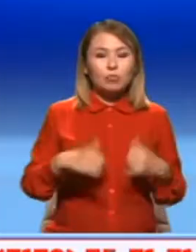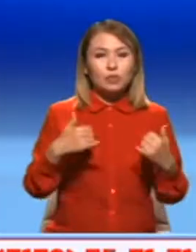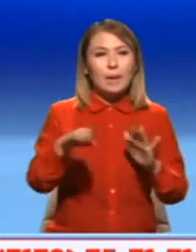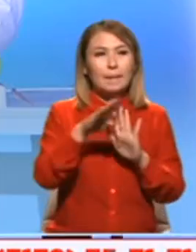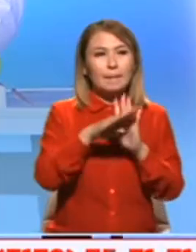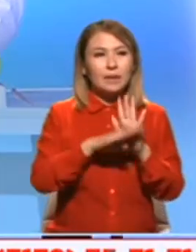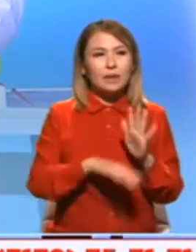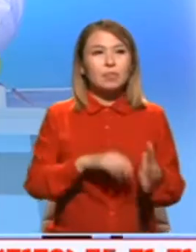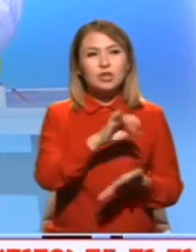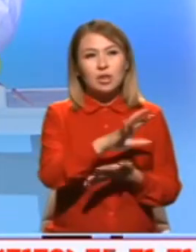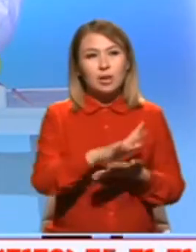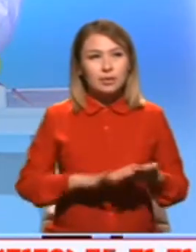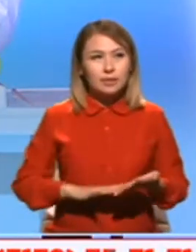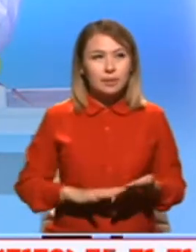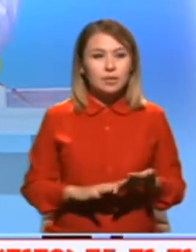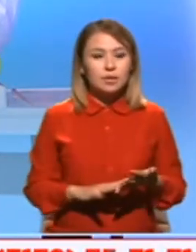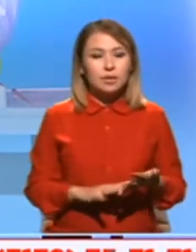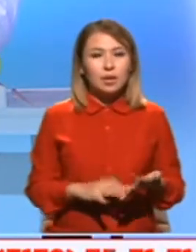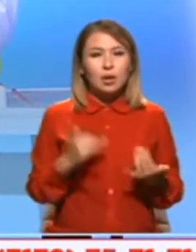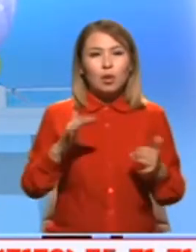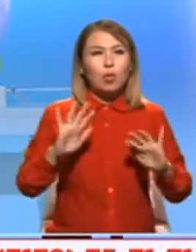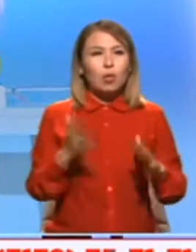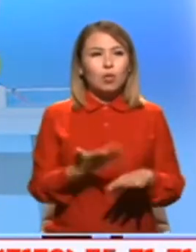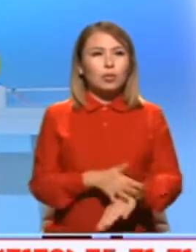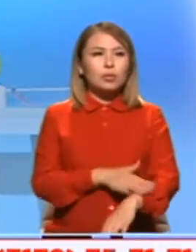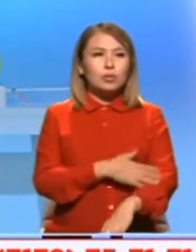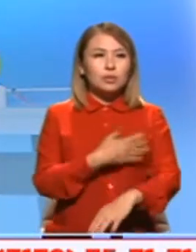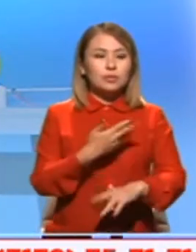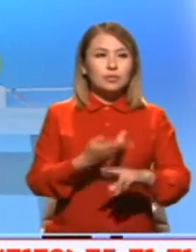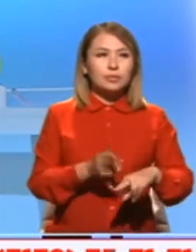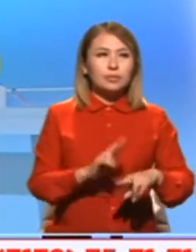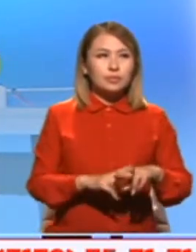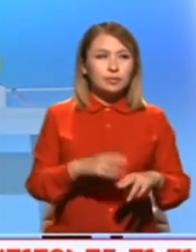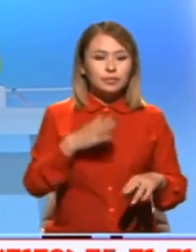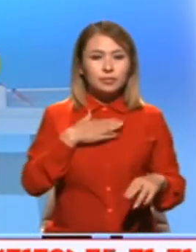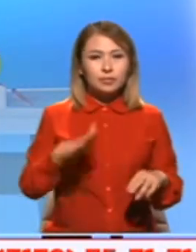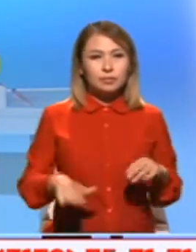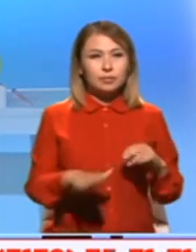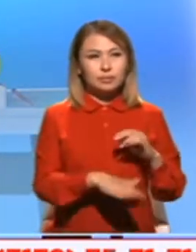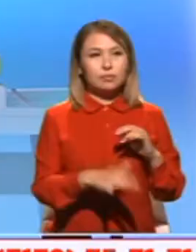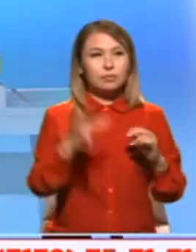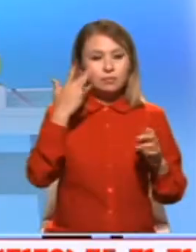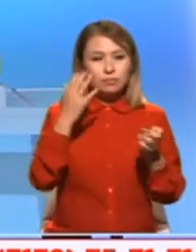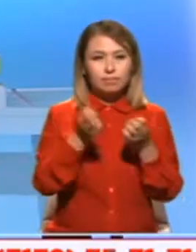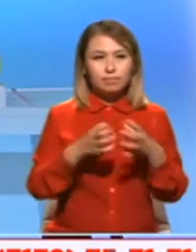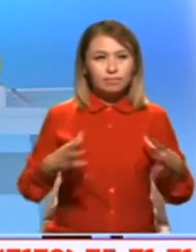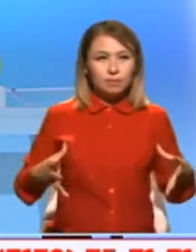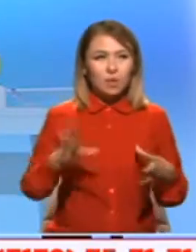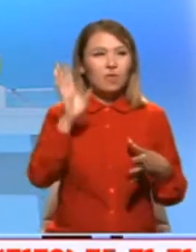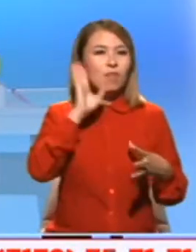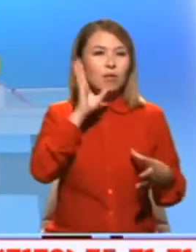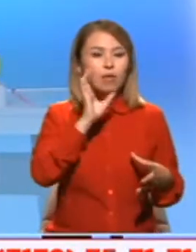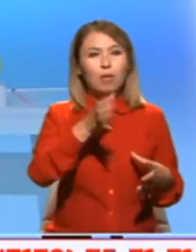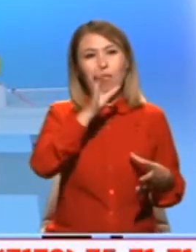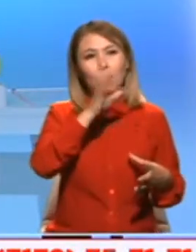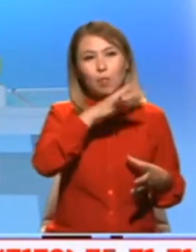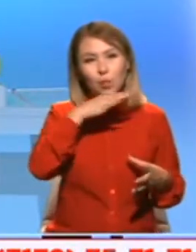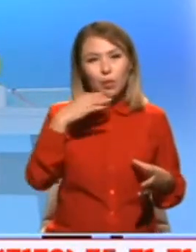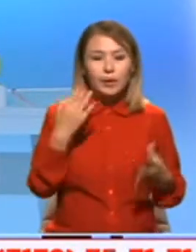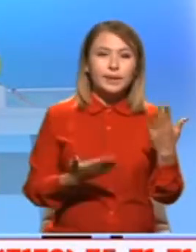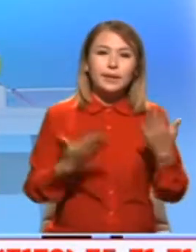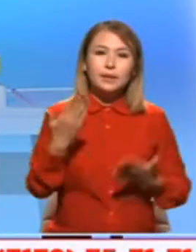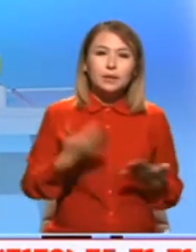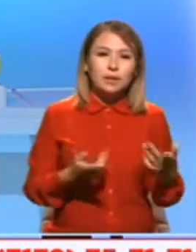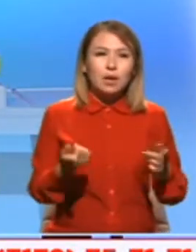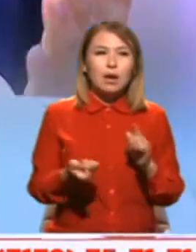бағдарламамызды жалғастырайық. Абай Құрматханұлы, көп жағдайда біздің аяғымыз ісіп кетеді. Бұның барлығы суды көп ішкеннен бе, жоқ әлде